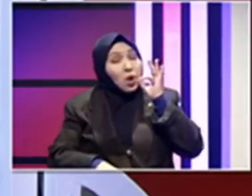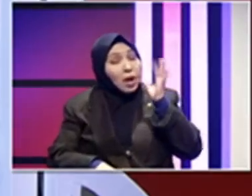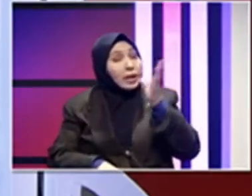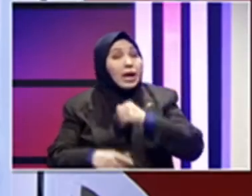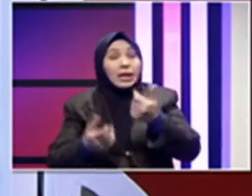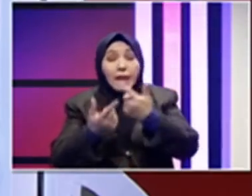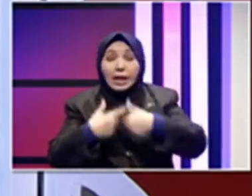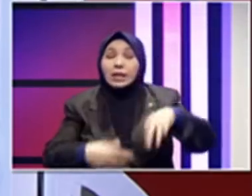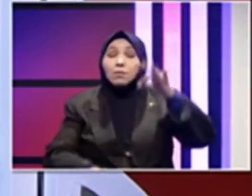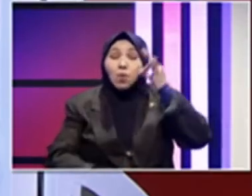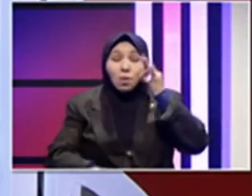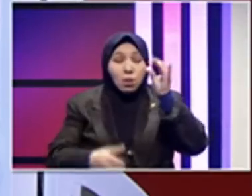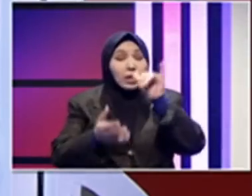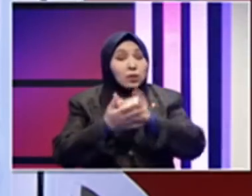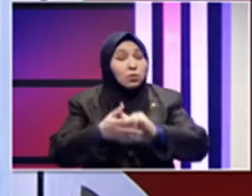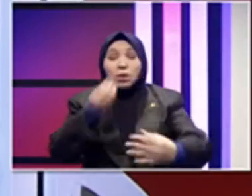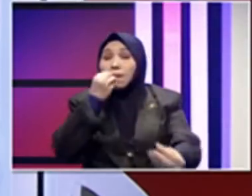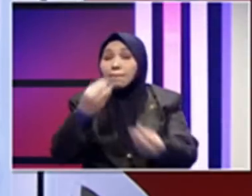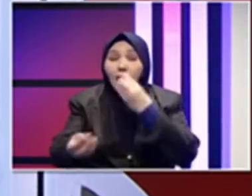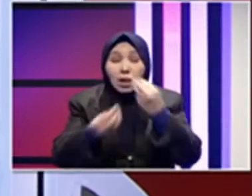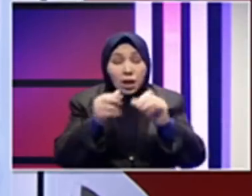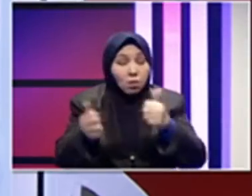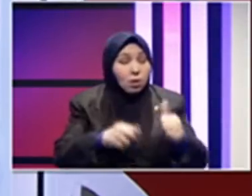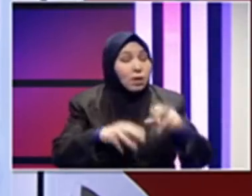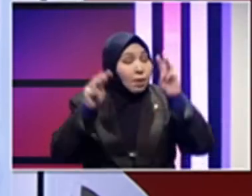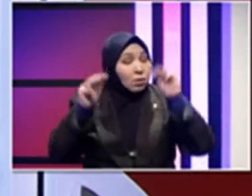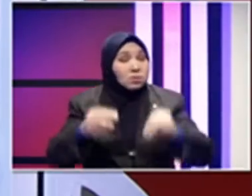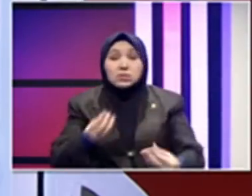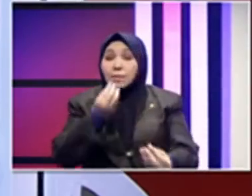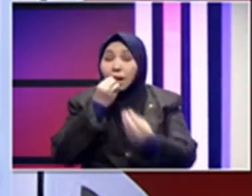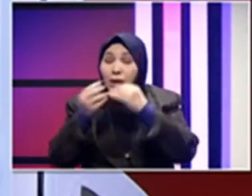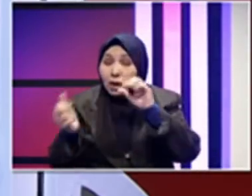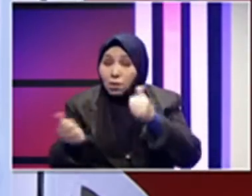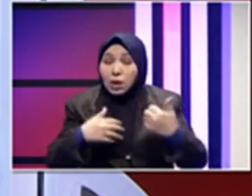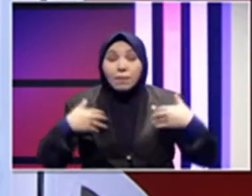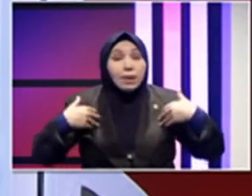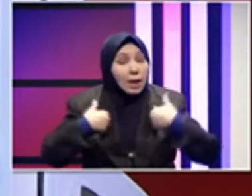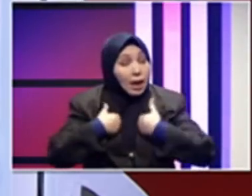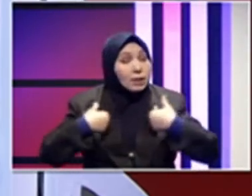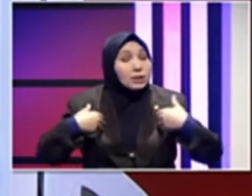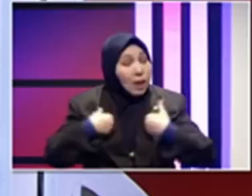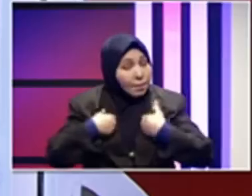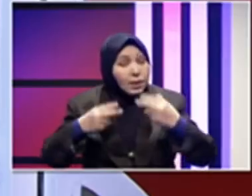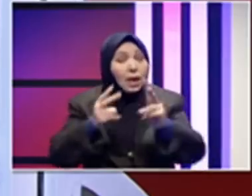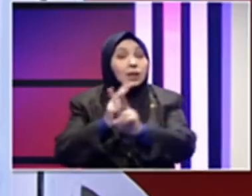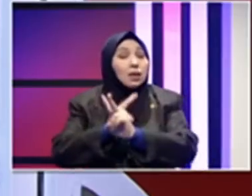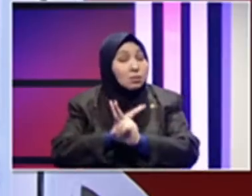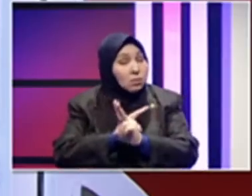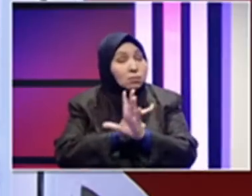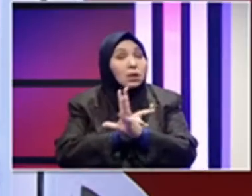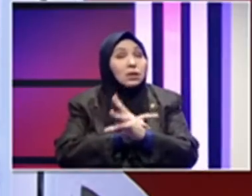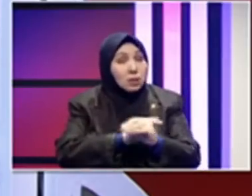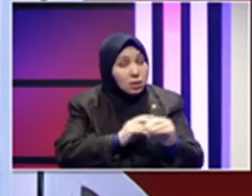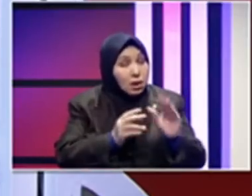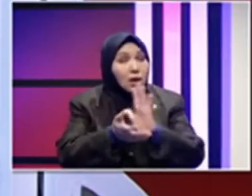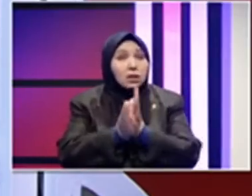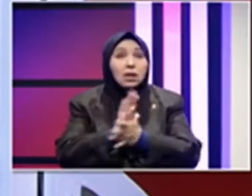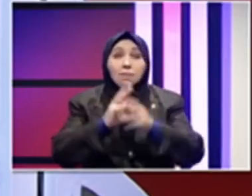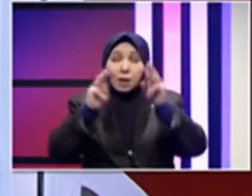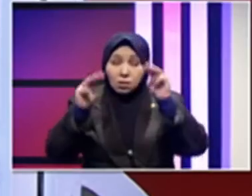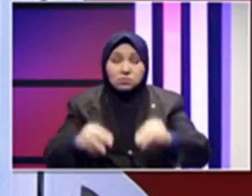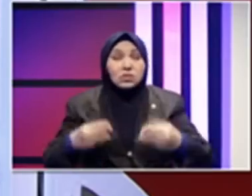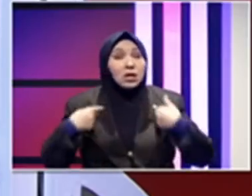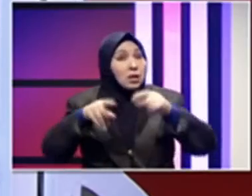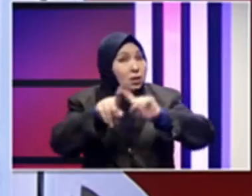daripada buah-buahan itu dimakan oleh manusia, dimakan oleh binatang, dimakan oleh binatang ternakan, maka manusia juga ada